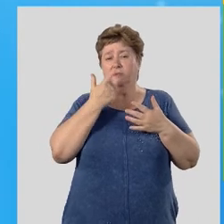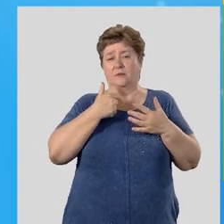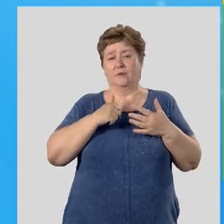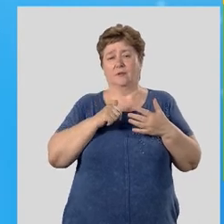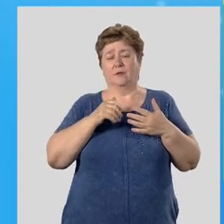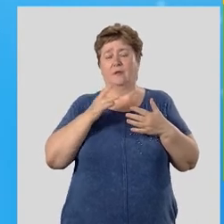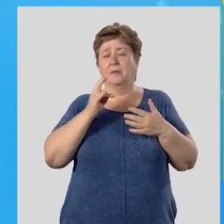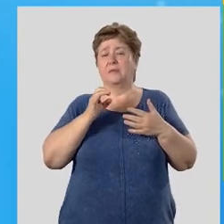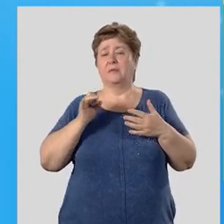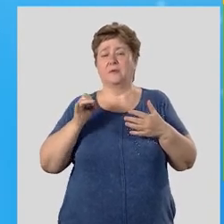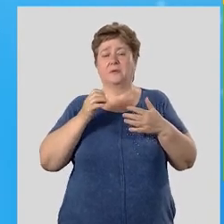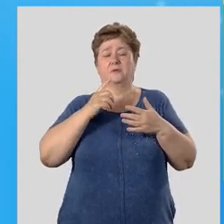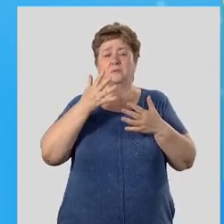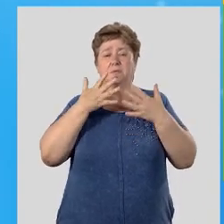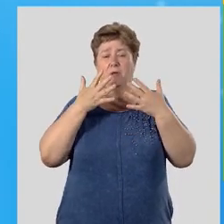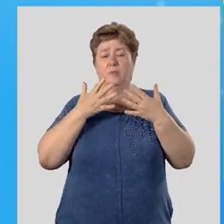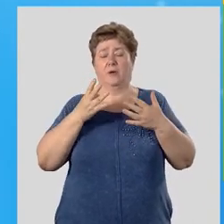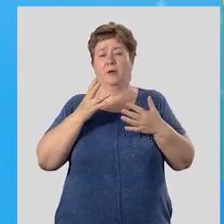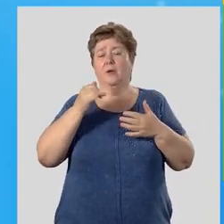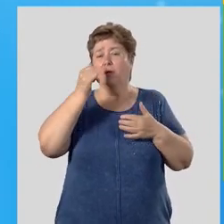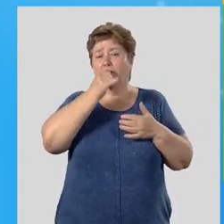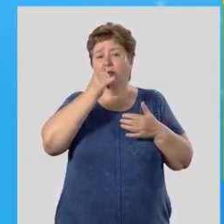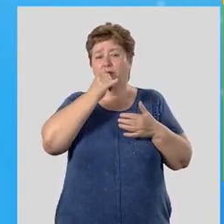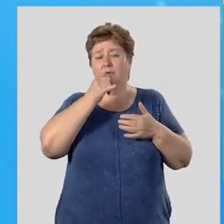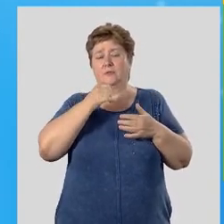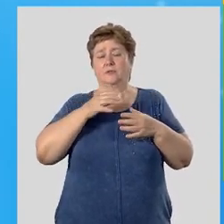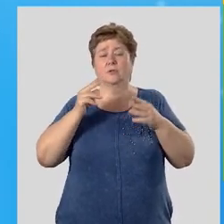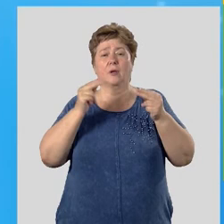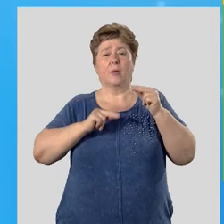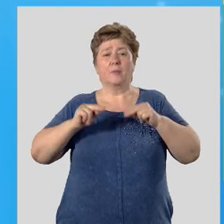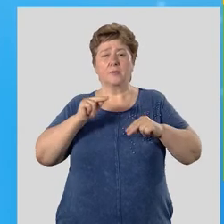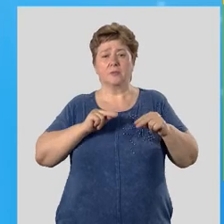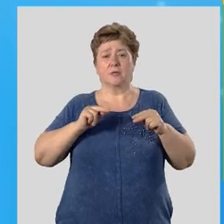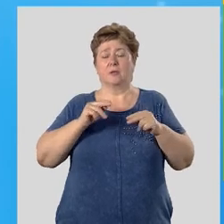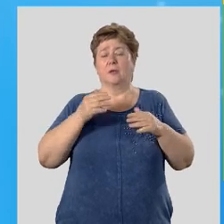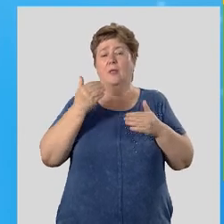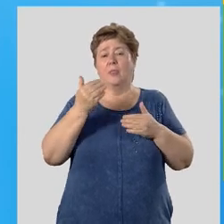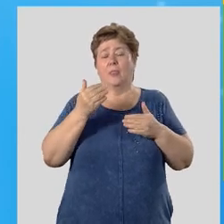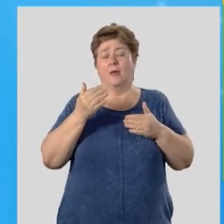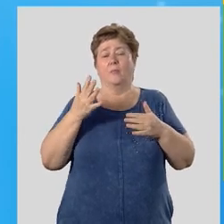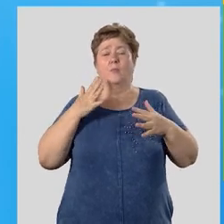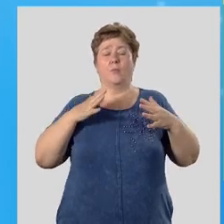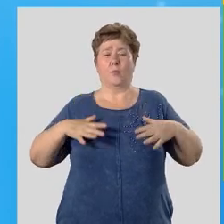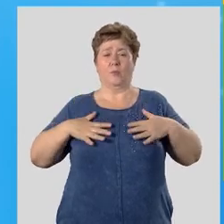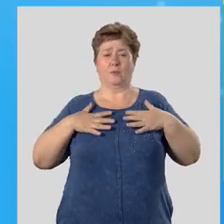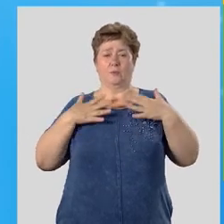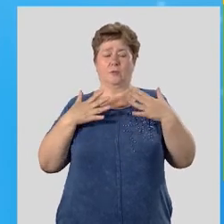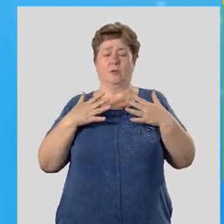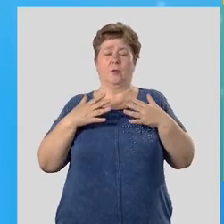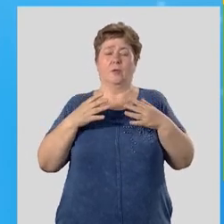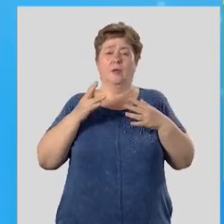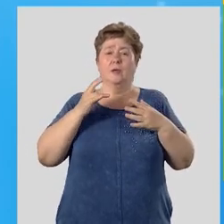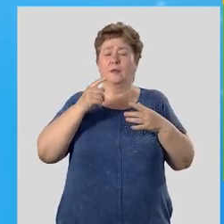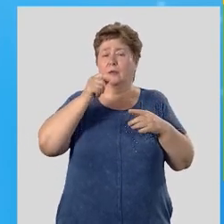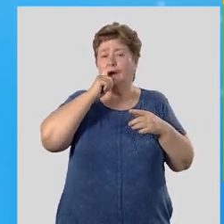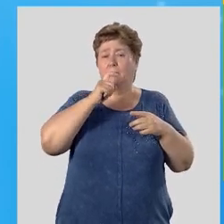цвета, ни запаха. Тебя невозможно описать. Тобою наслаждаются, не